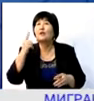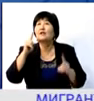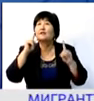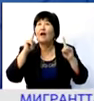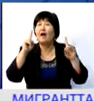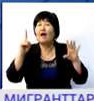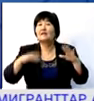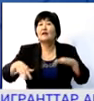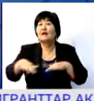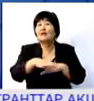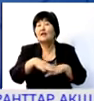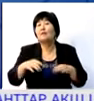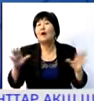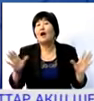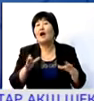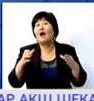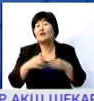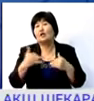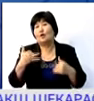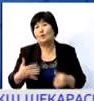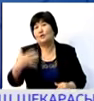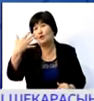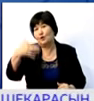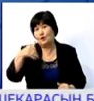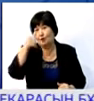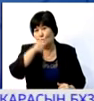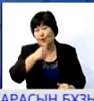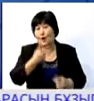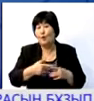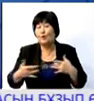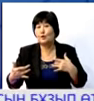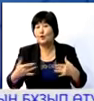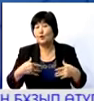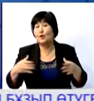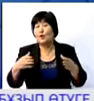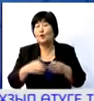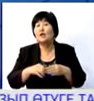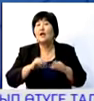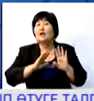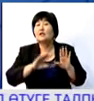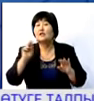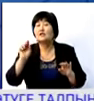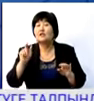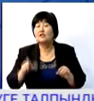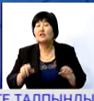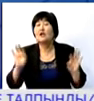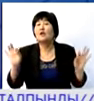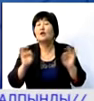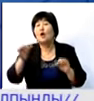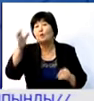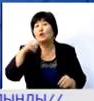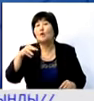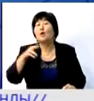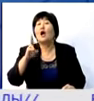даңқы шартарапқа танылған ансамбльге биыл жарты ғасыр. Ал осы өнерлі ұжымның көркемдік жетекшісі әрі дирижері профессор